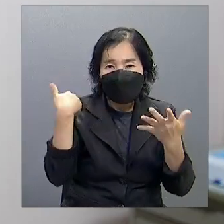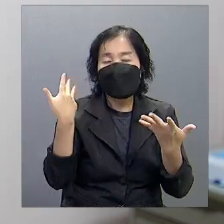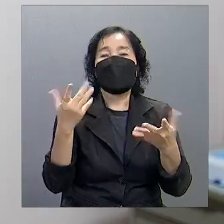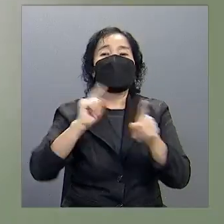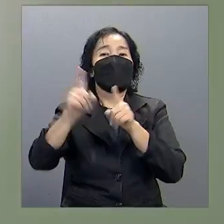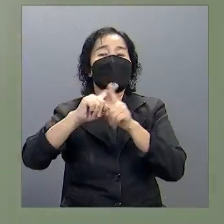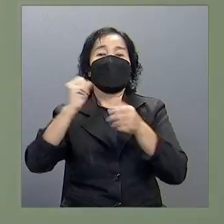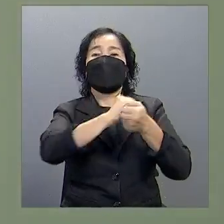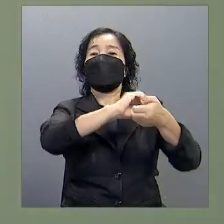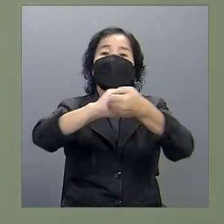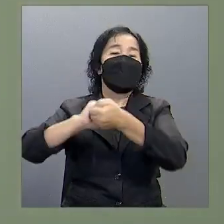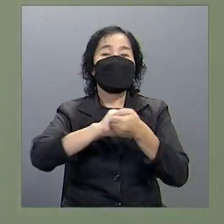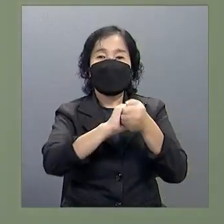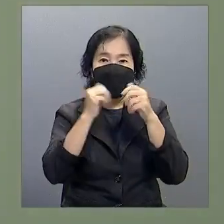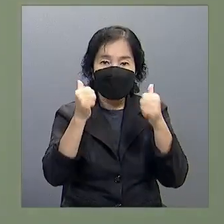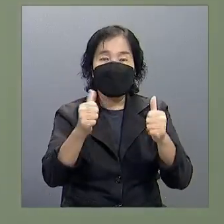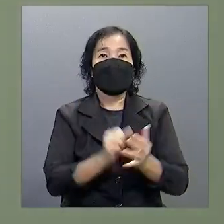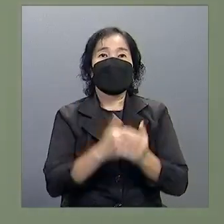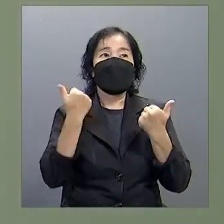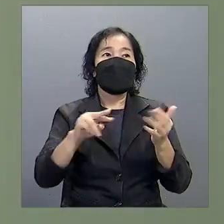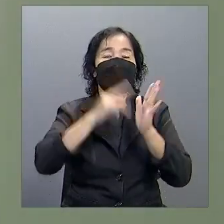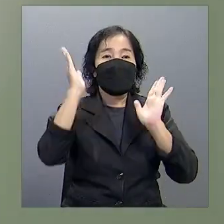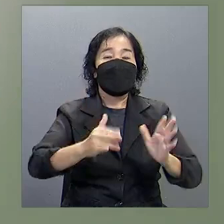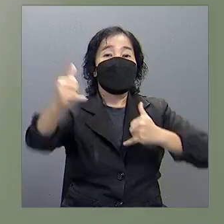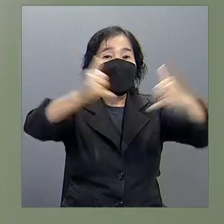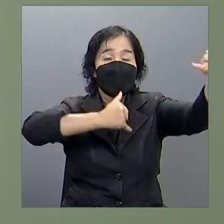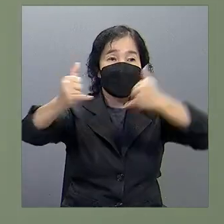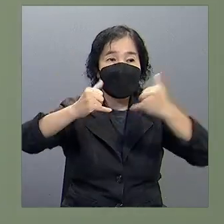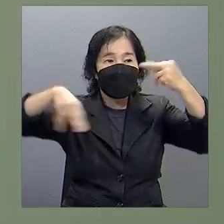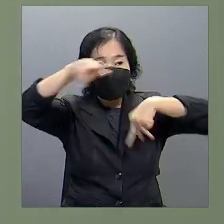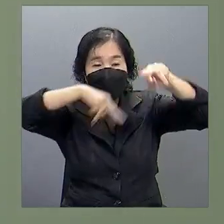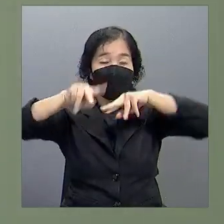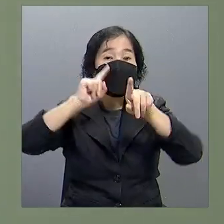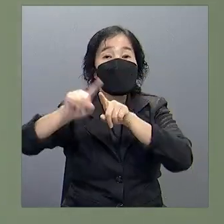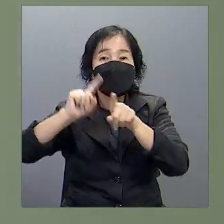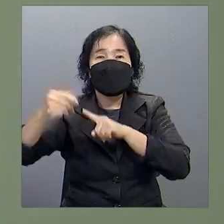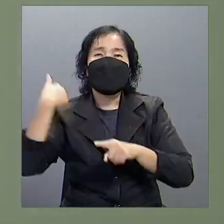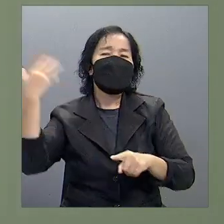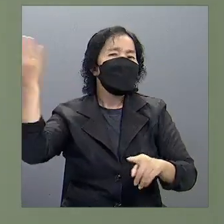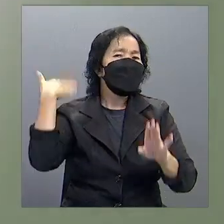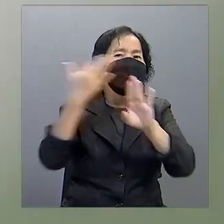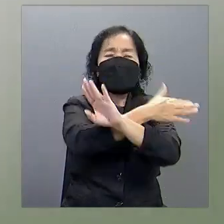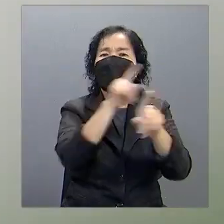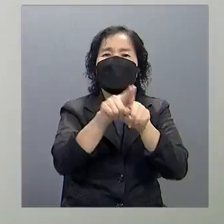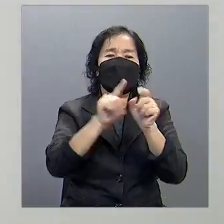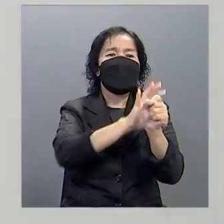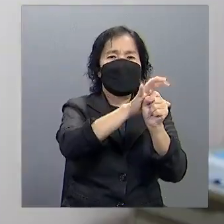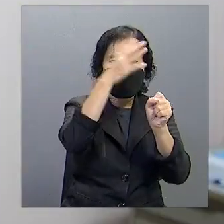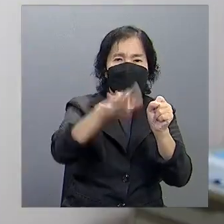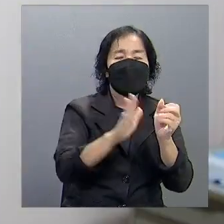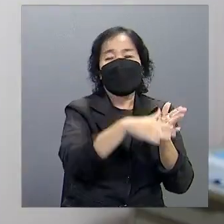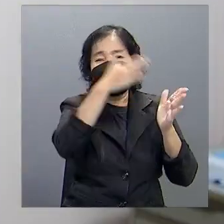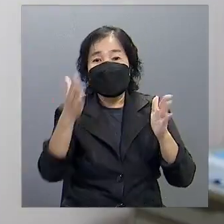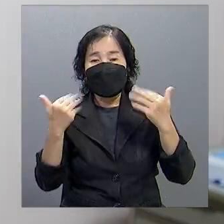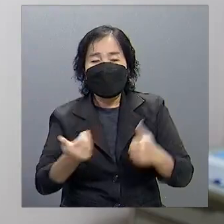เลยนะครับการรวมคนที่จะมาคัดกรองตั้งแต่สมัยโควิดเห็นไหมครับการรวมคนที่จะมาคัดกรองก็ดีขอความร่วมมือก็ดีเนี่ย